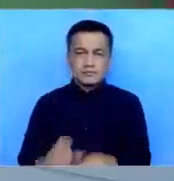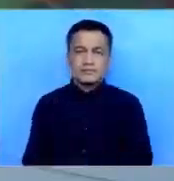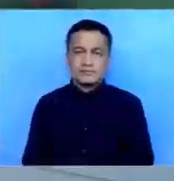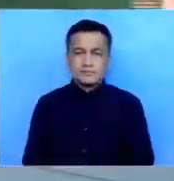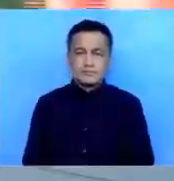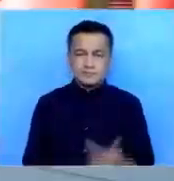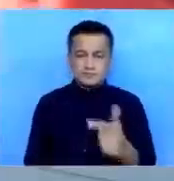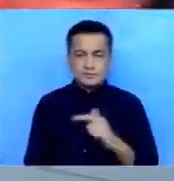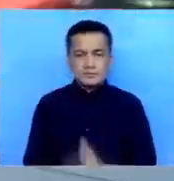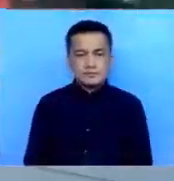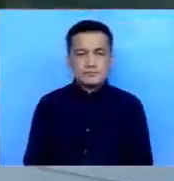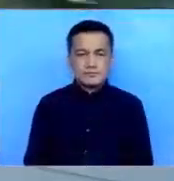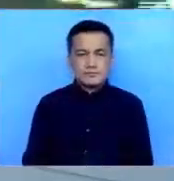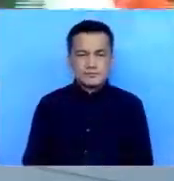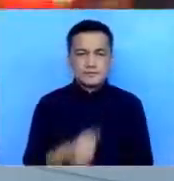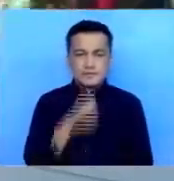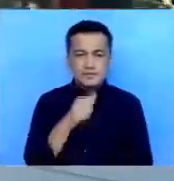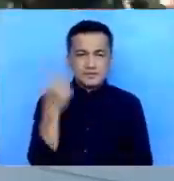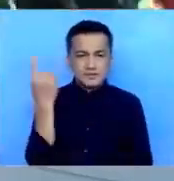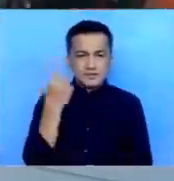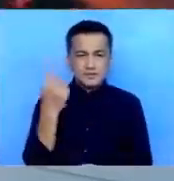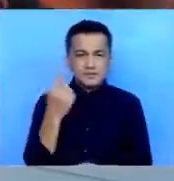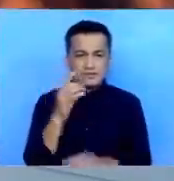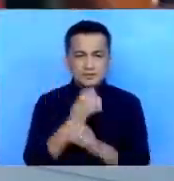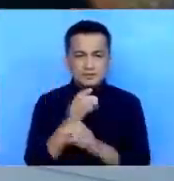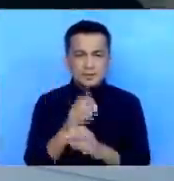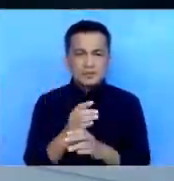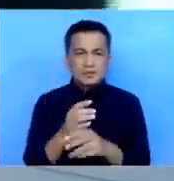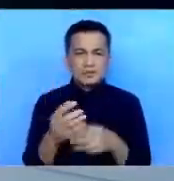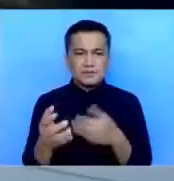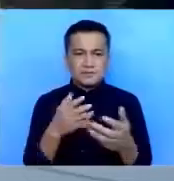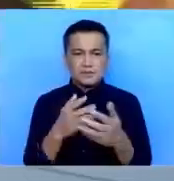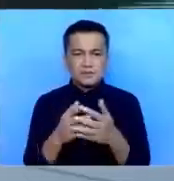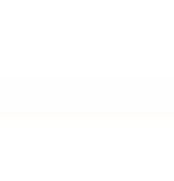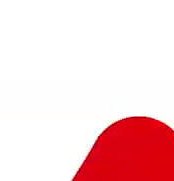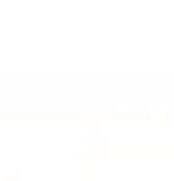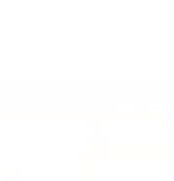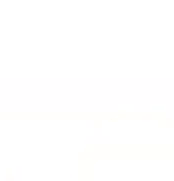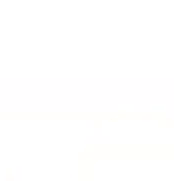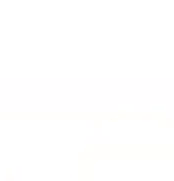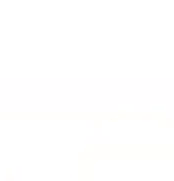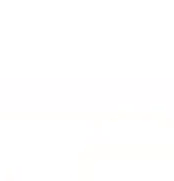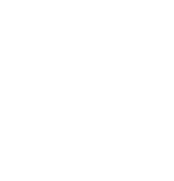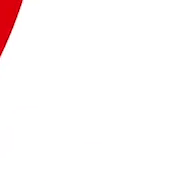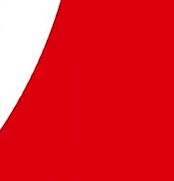Hindi lang sasakyan ang traffic, kundi pati tao, Jenny. Maraming salamat, Jenny Dongon.